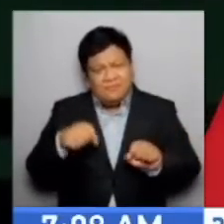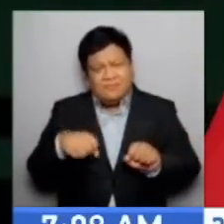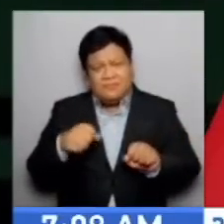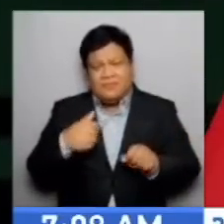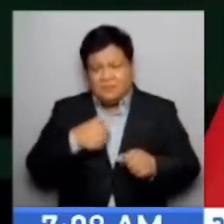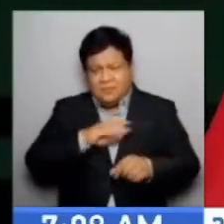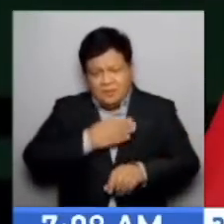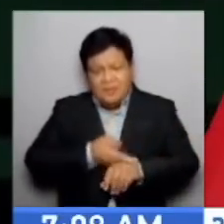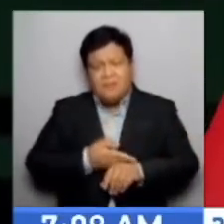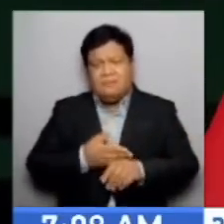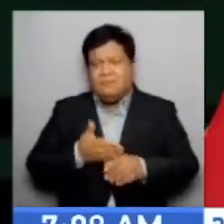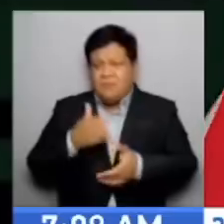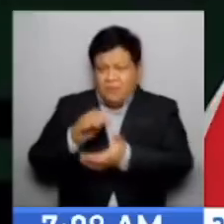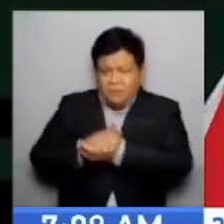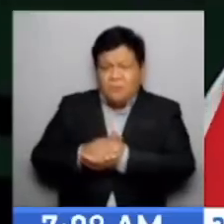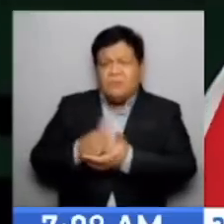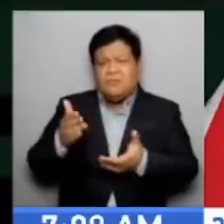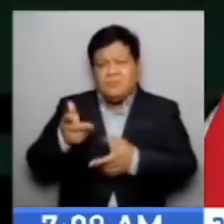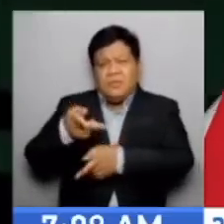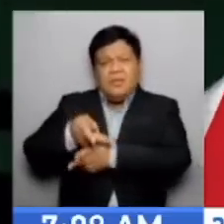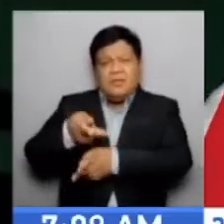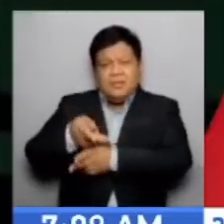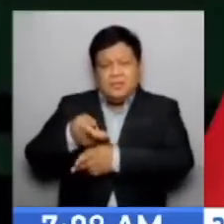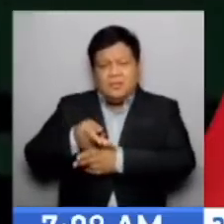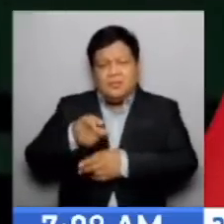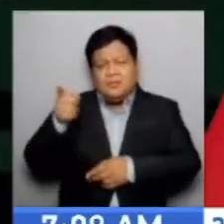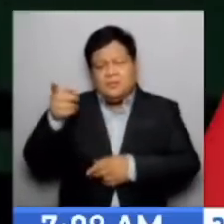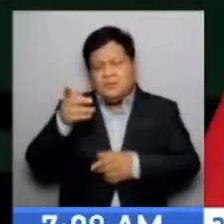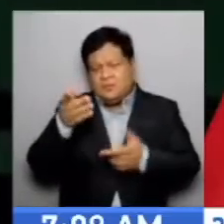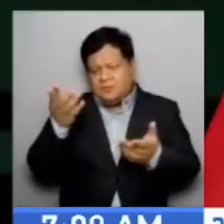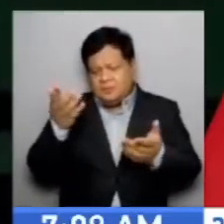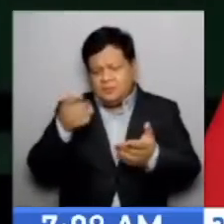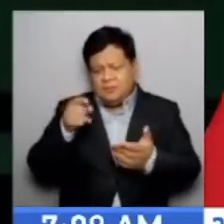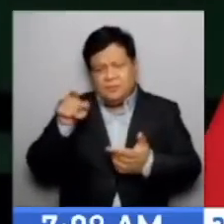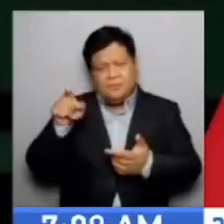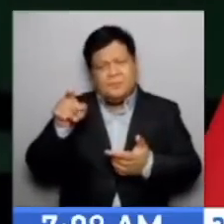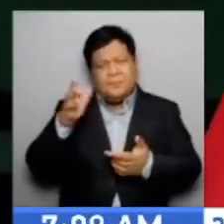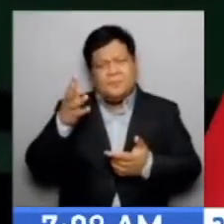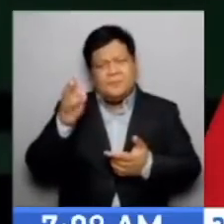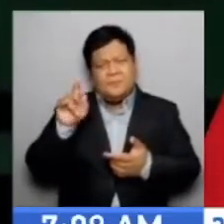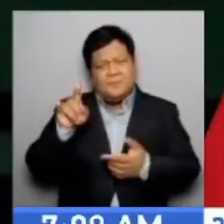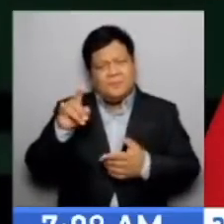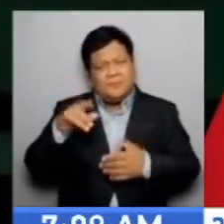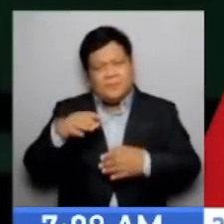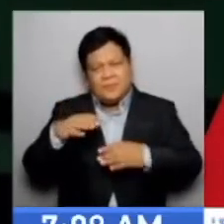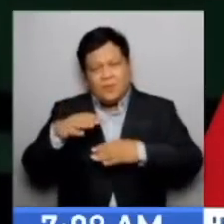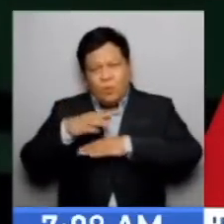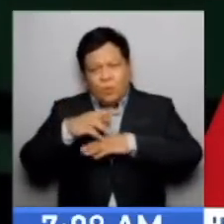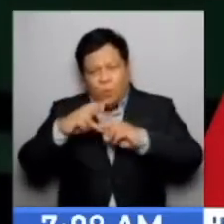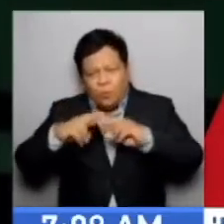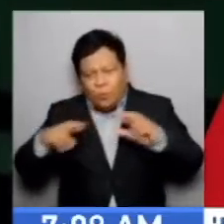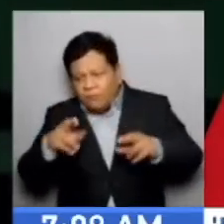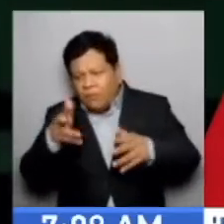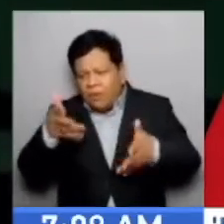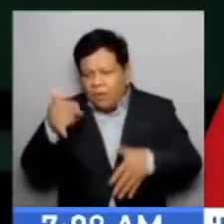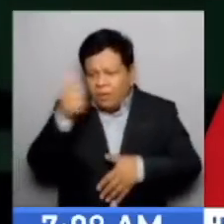nandoon, nakabantay sa ano, sa mga, yung yero nga, sira-sira, sir. Para